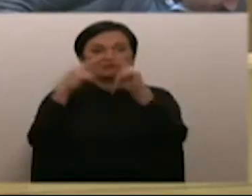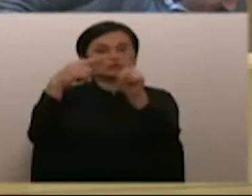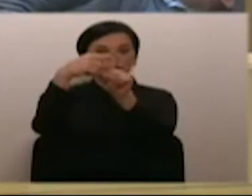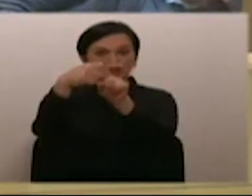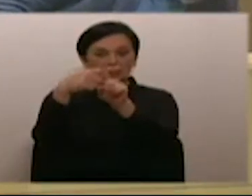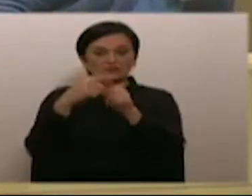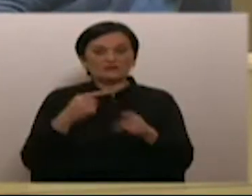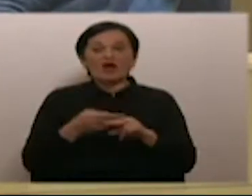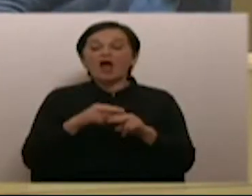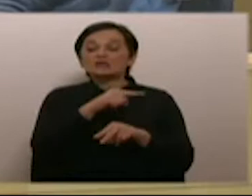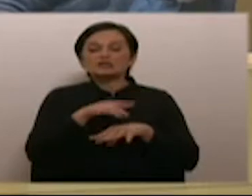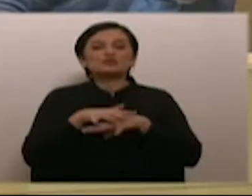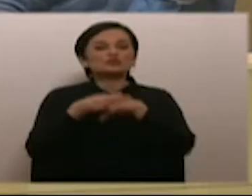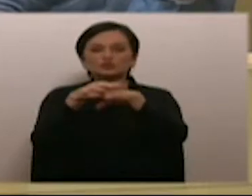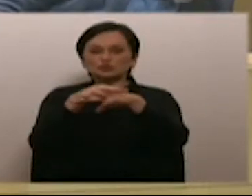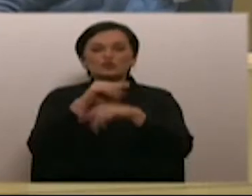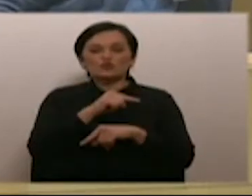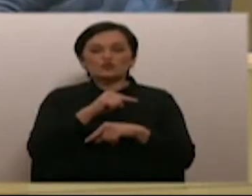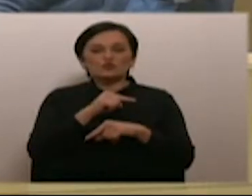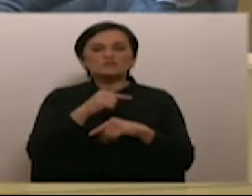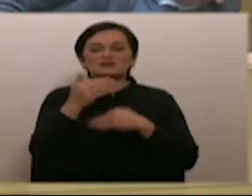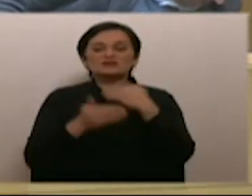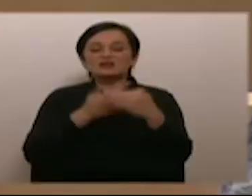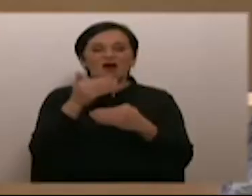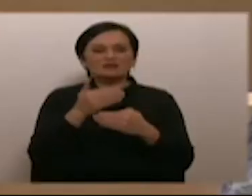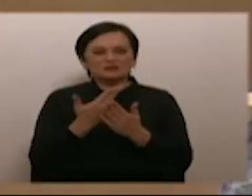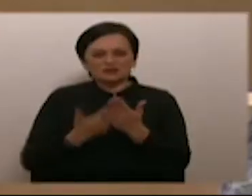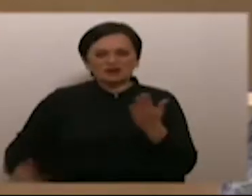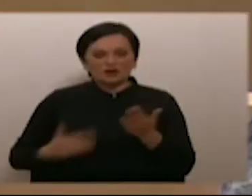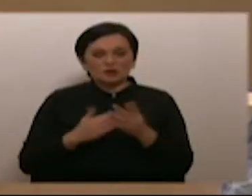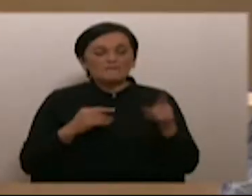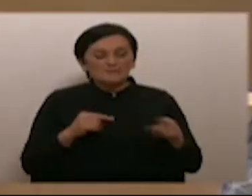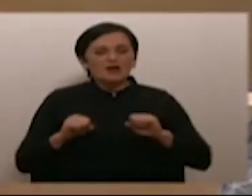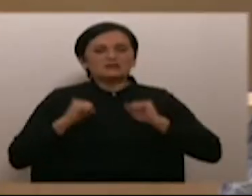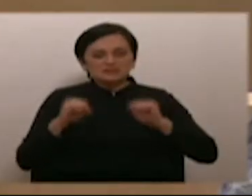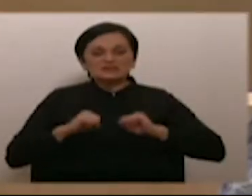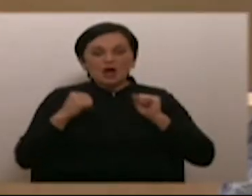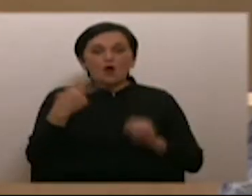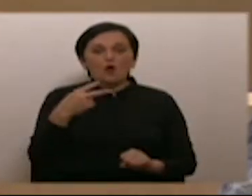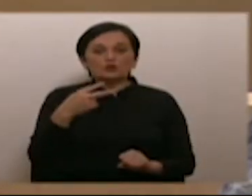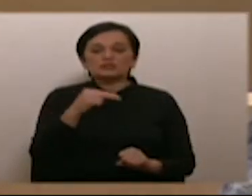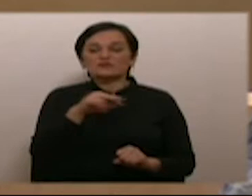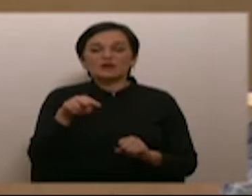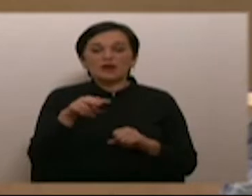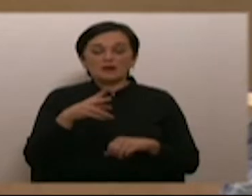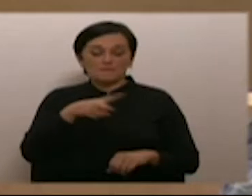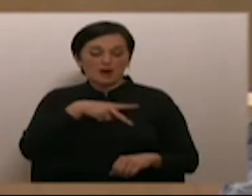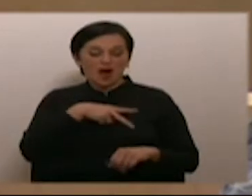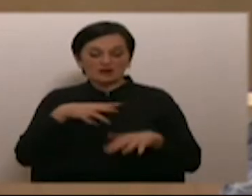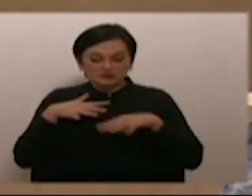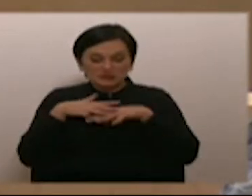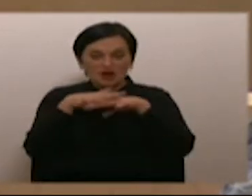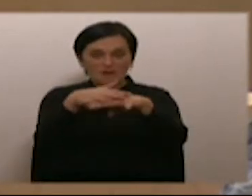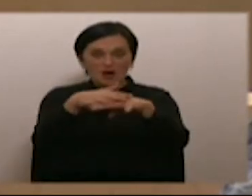თქმა უნდა ეს შტურმიც არის წარუმატებლობისთვის განწირული. მათ სცადეს 20 ივნის შეჭრა პარლამენტში და